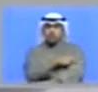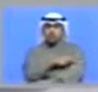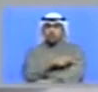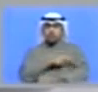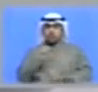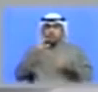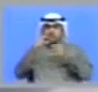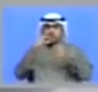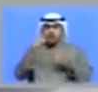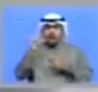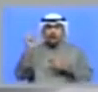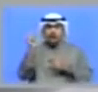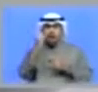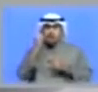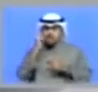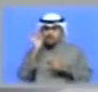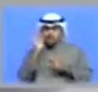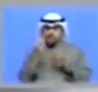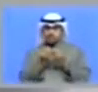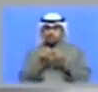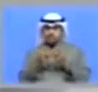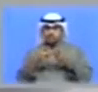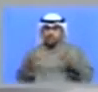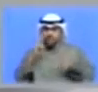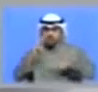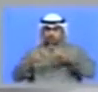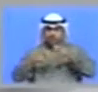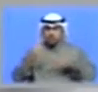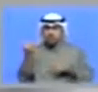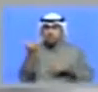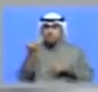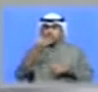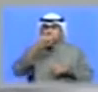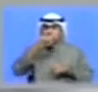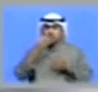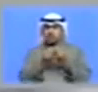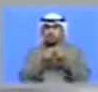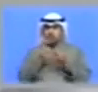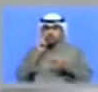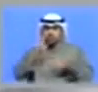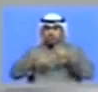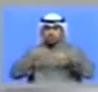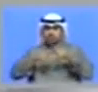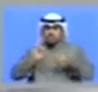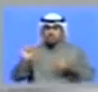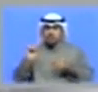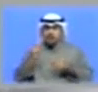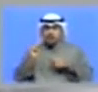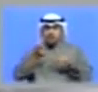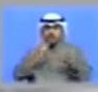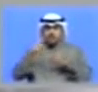الدولي، استعرض فيه البنك الدولي العديد من الأمور المهمة وعلى رأس الاختلالات الاقتصادية في